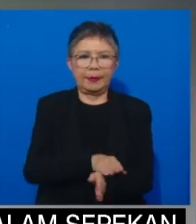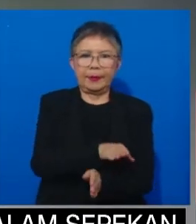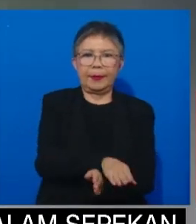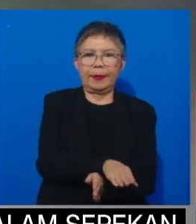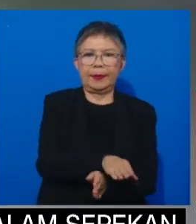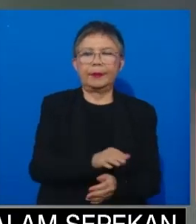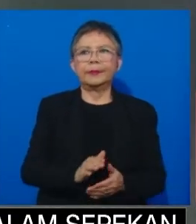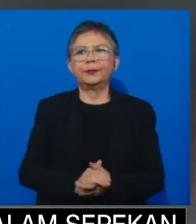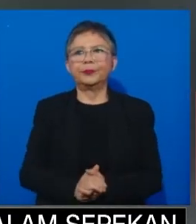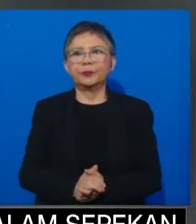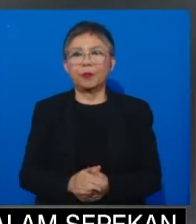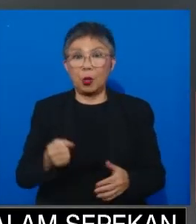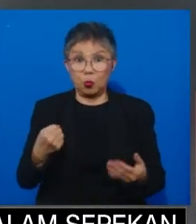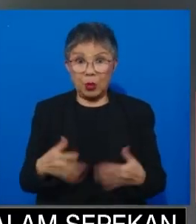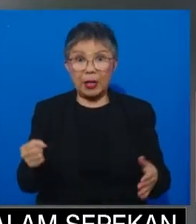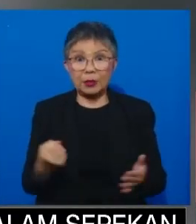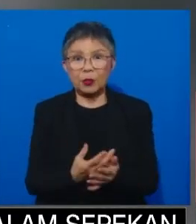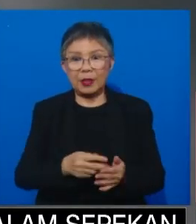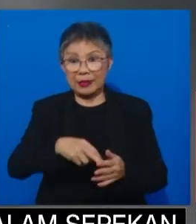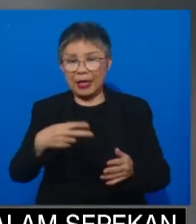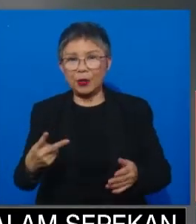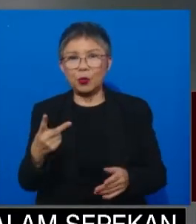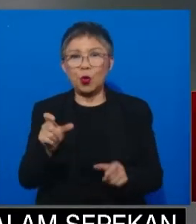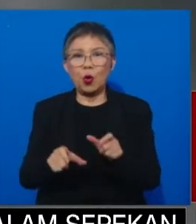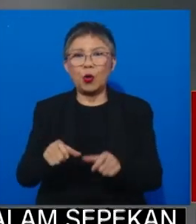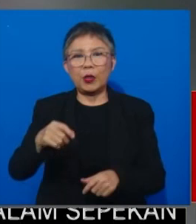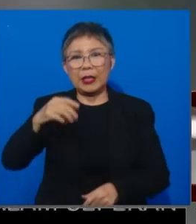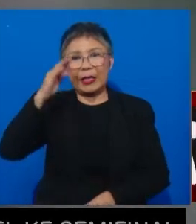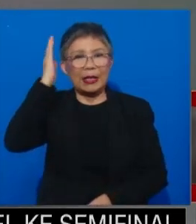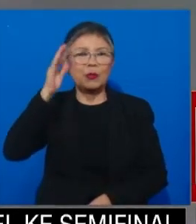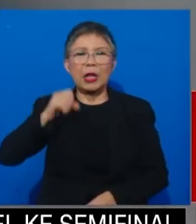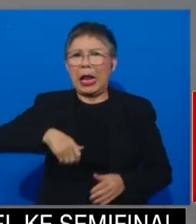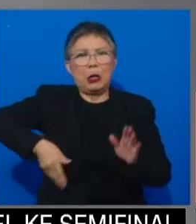diparkir. Setelah menabrak dan jatuh tersungkur, keduanya langsung kabur